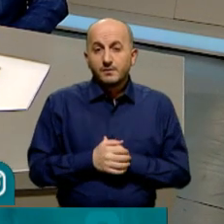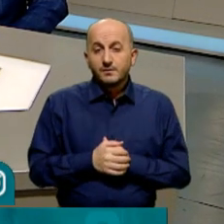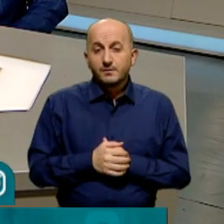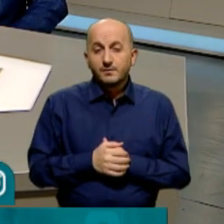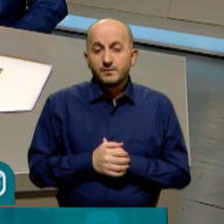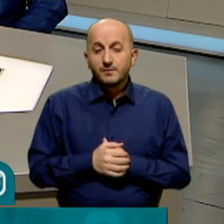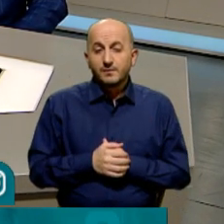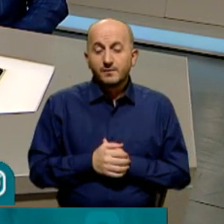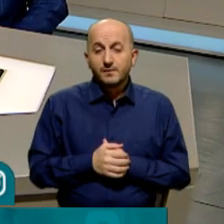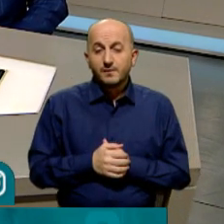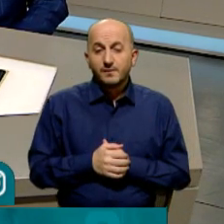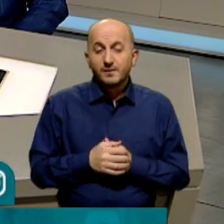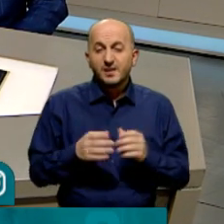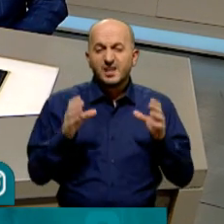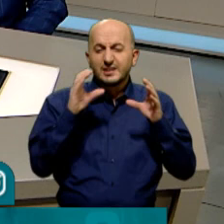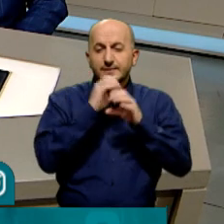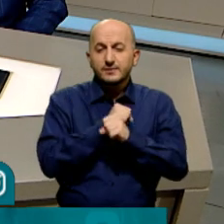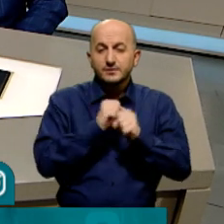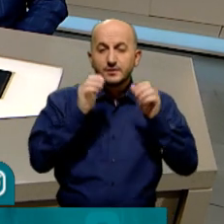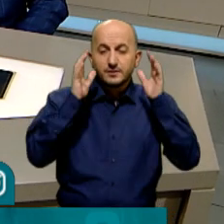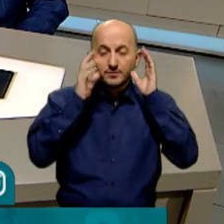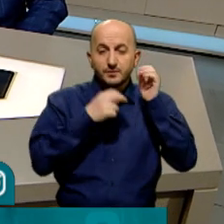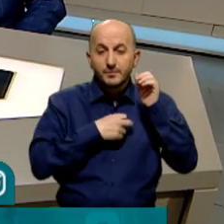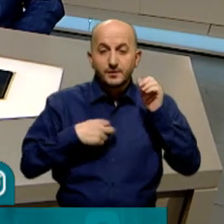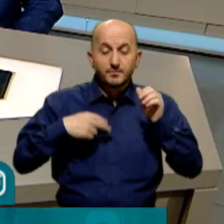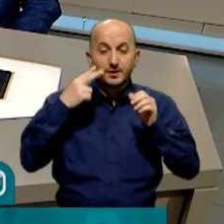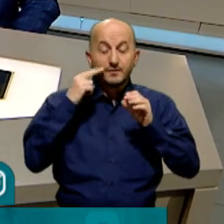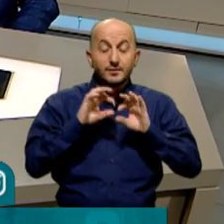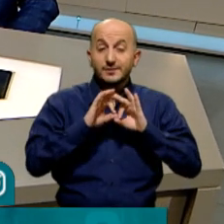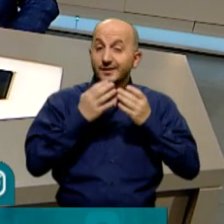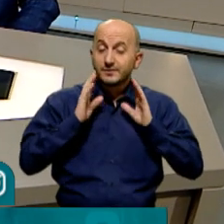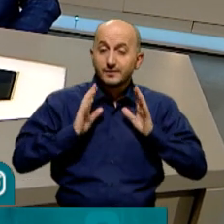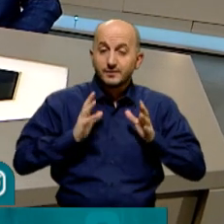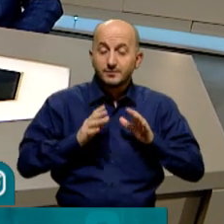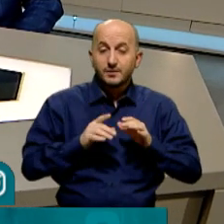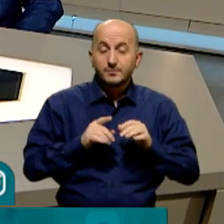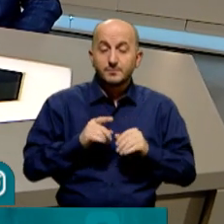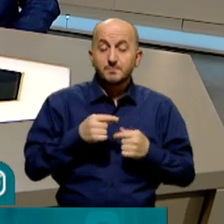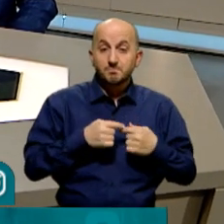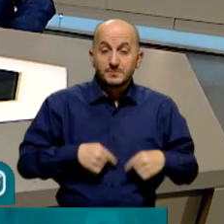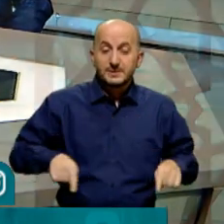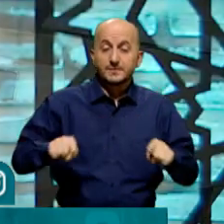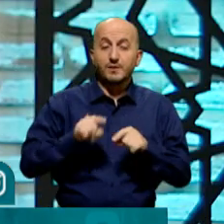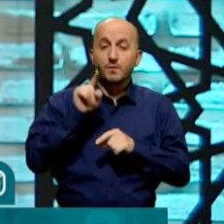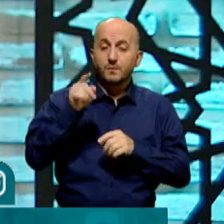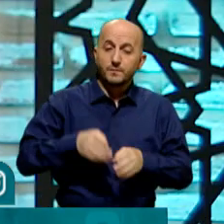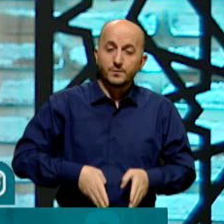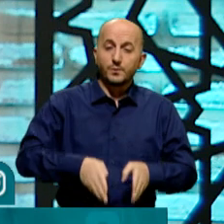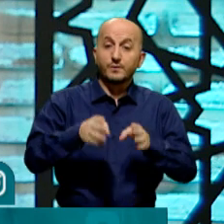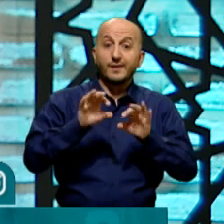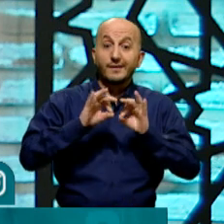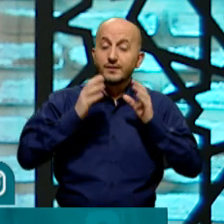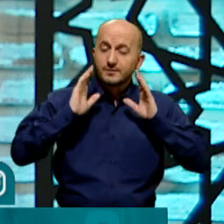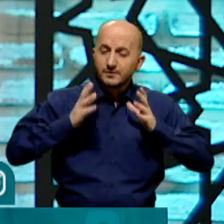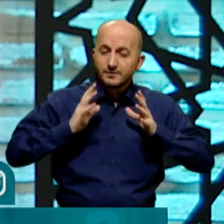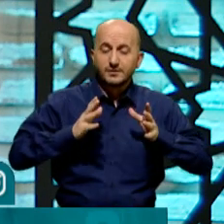tahaccüd namazı yani gece namazı Peygamber Efendimiz ne şekilde kılmış? Biz de onun yolunda yani ne şekilde